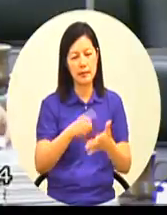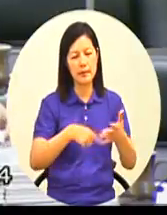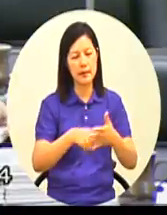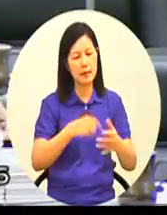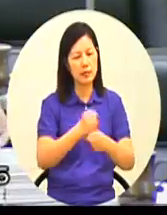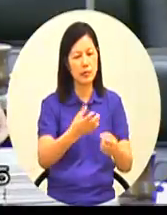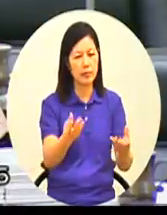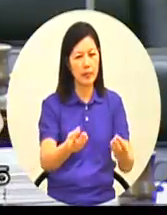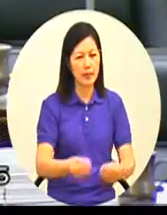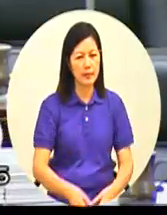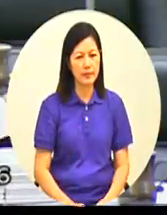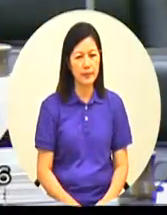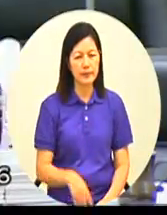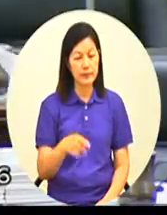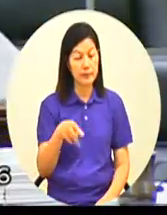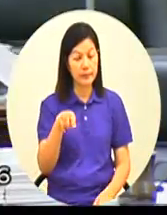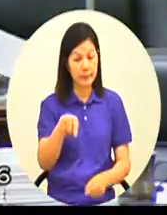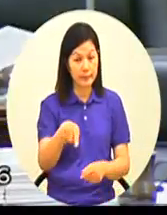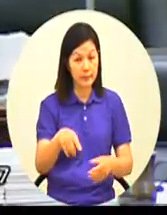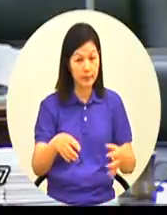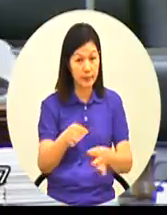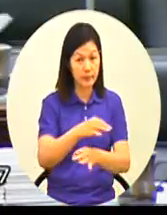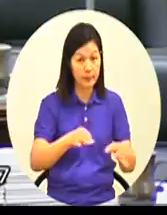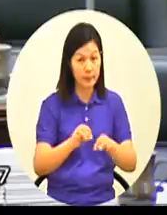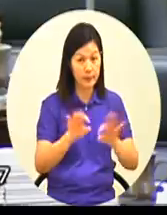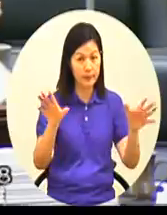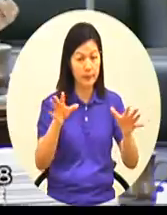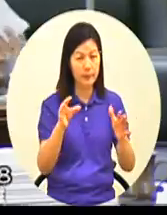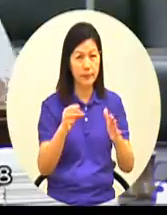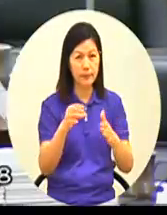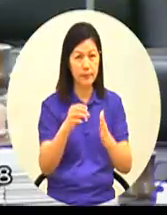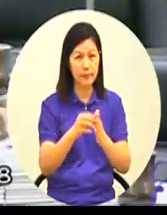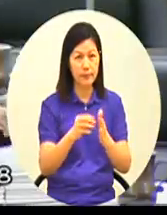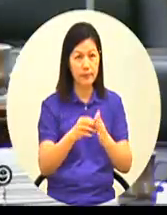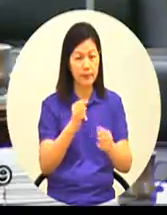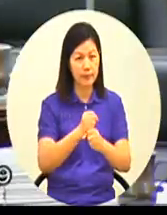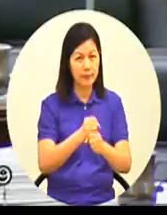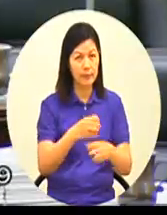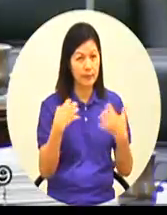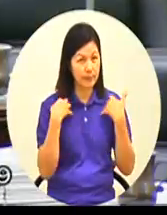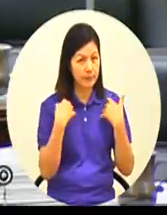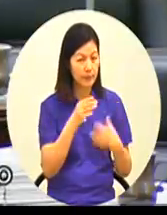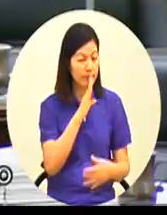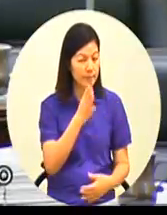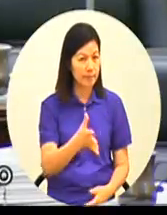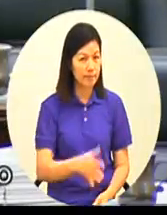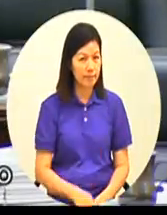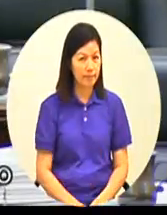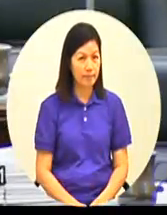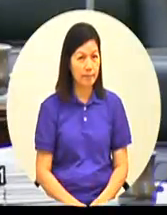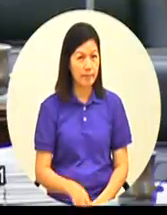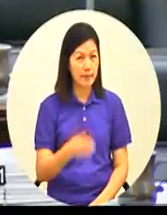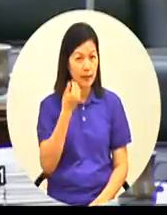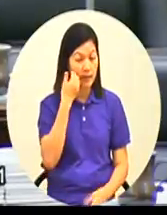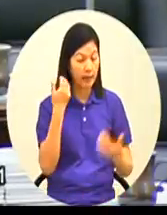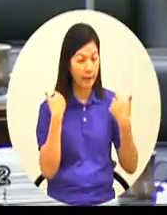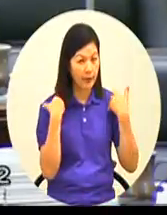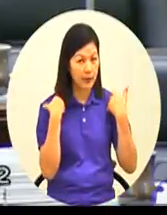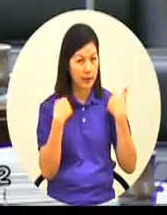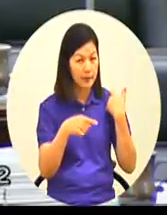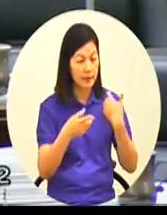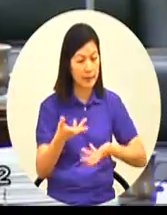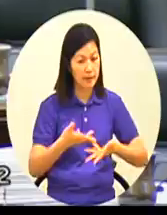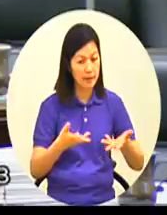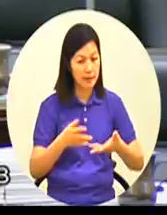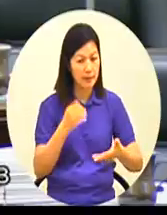这个又是经发局该做的吗？组长，这个又是经发局爱做的，还是这什么人爱做的？这个事情什么人应